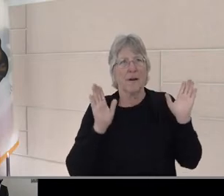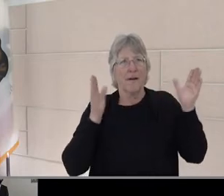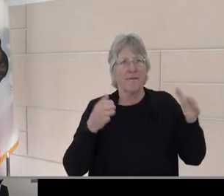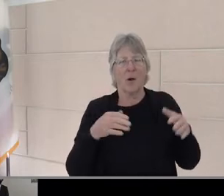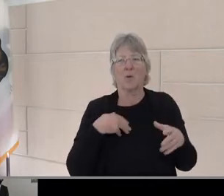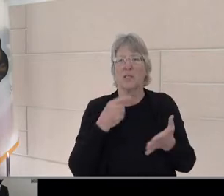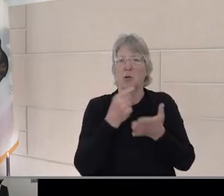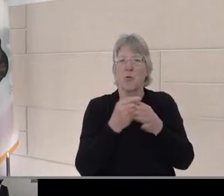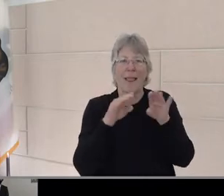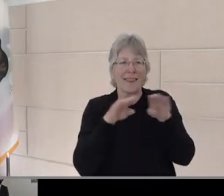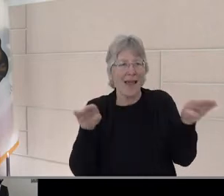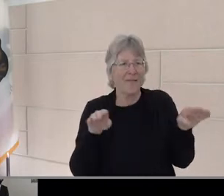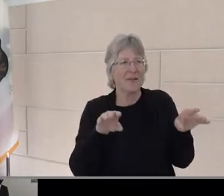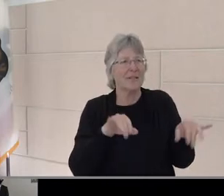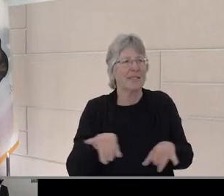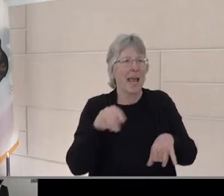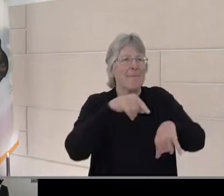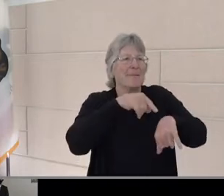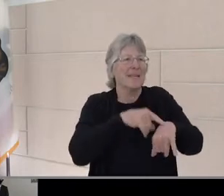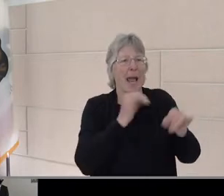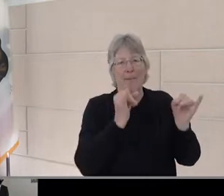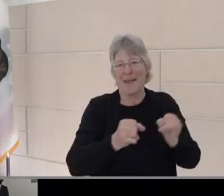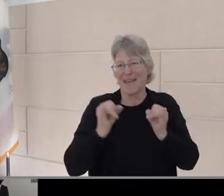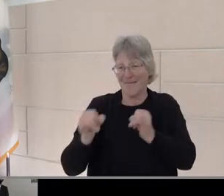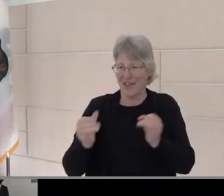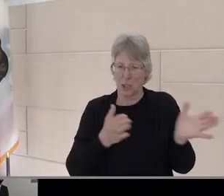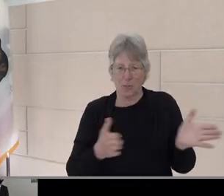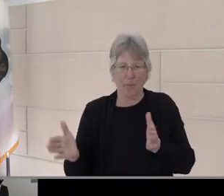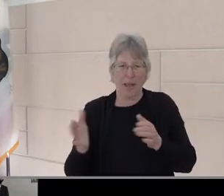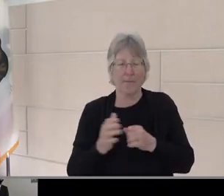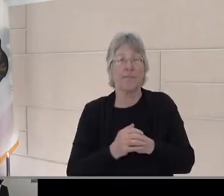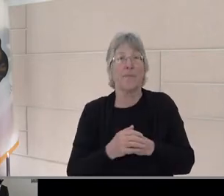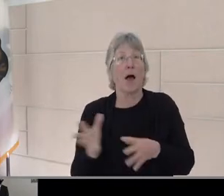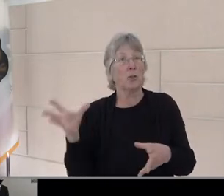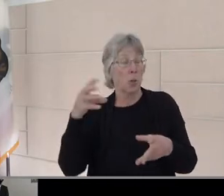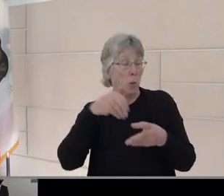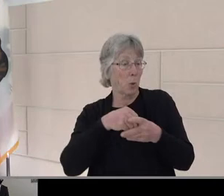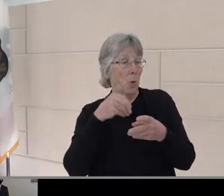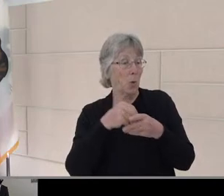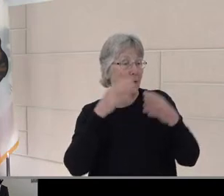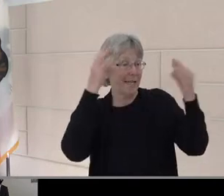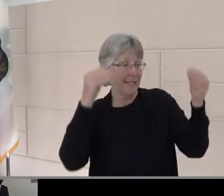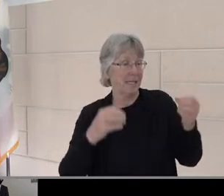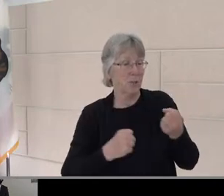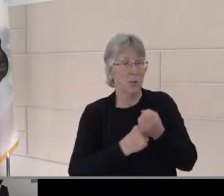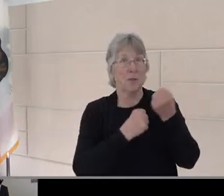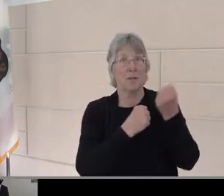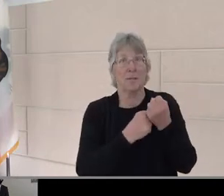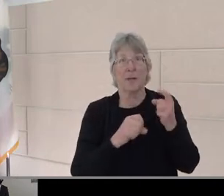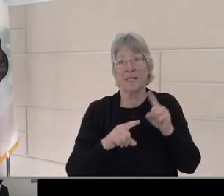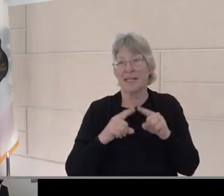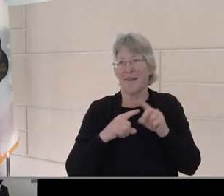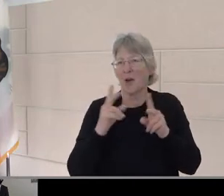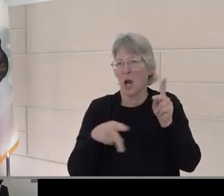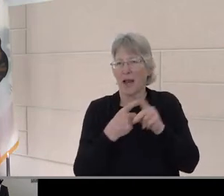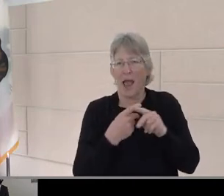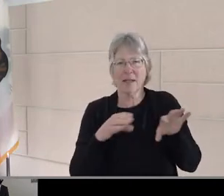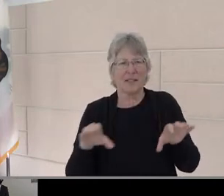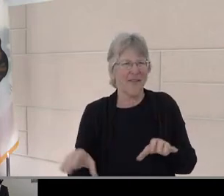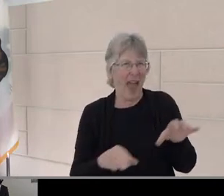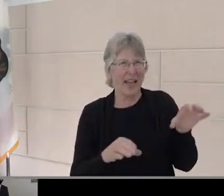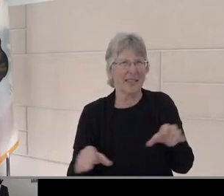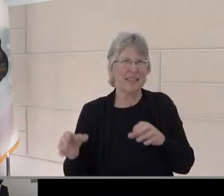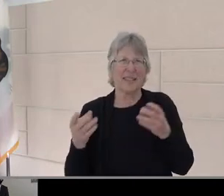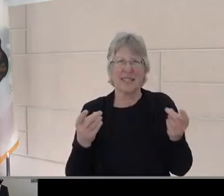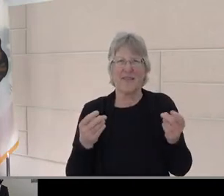បង្ហាត់នឹងដាក់ចូលរួមគ្នាជាមួយនឹងការគ្រប់គ្រងរបស់គ្រូ